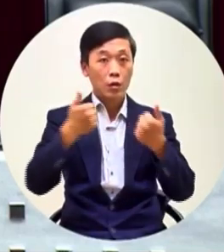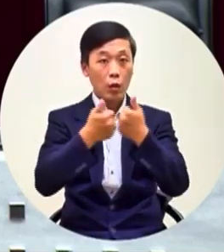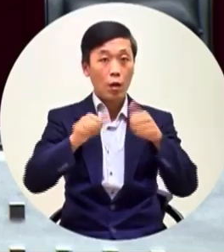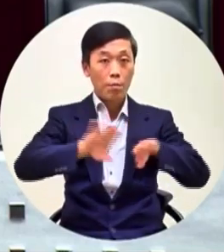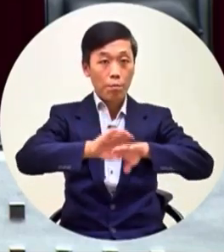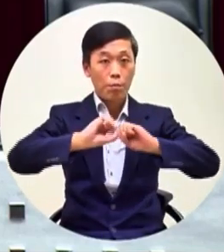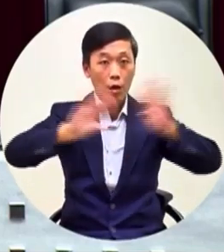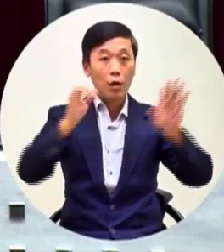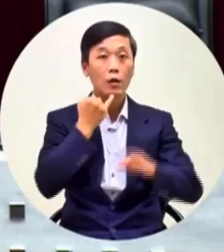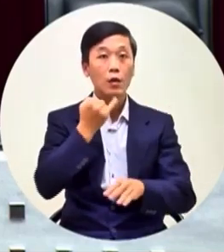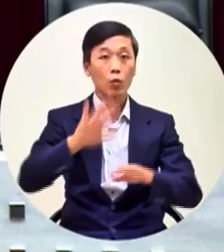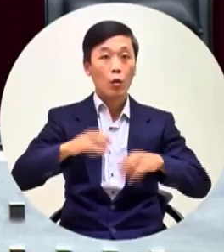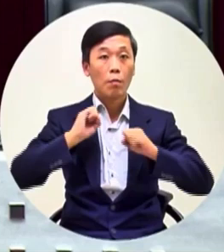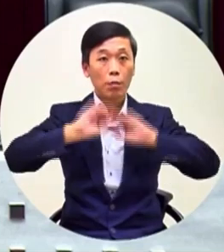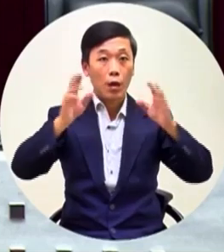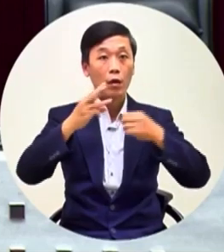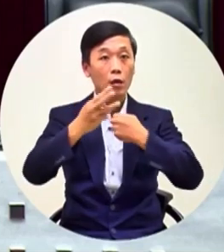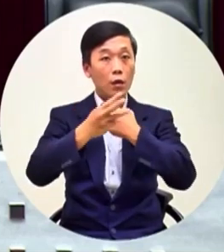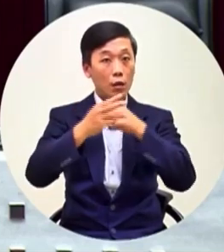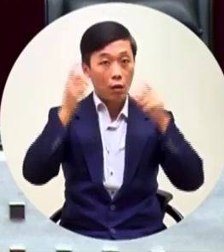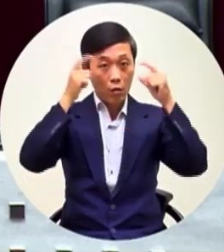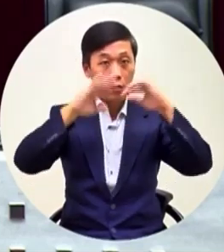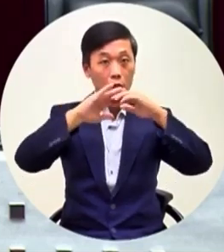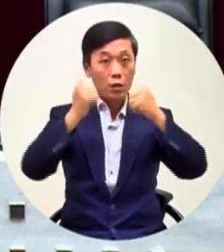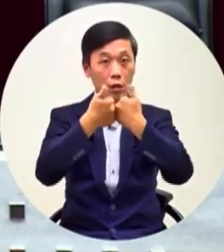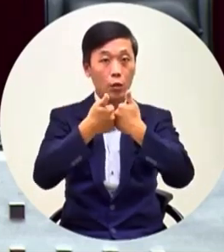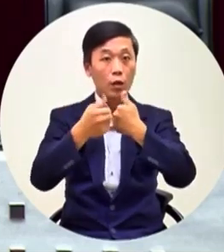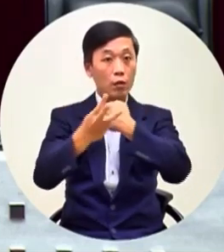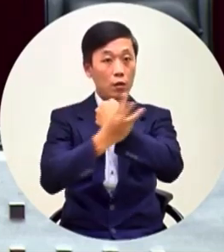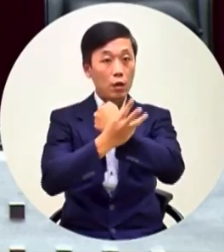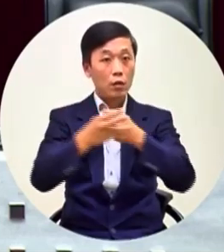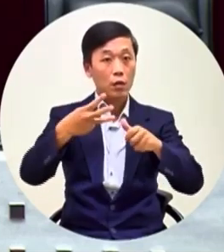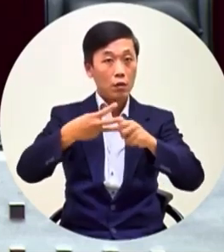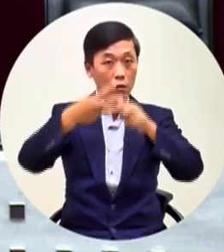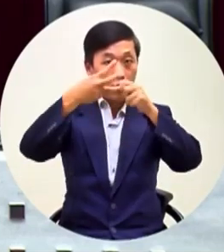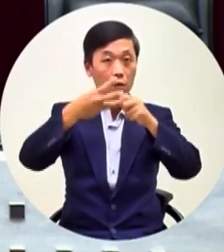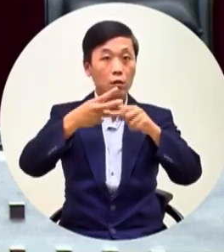雄市议会第三届第三次临时大会开始。